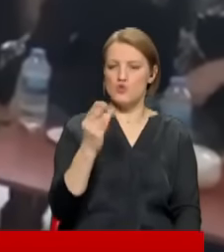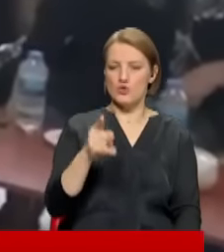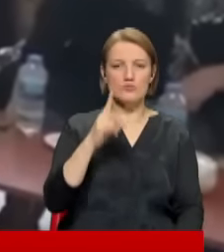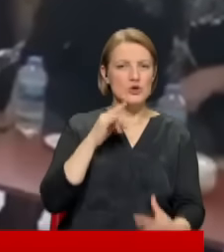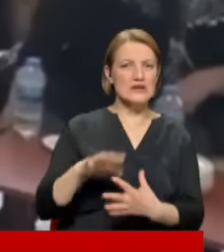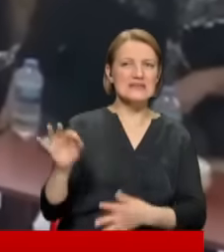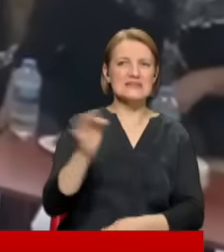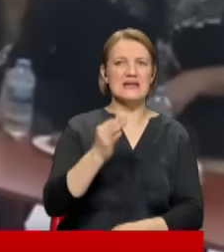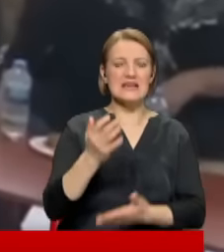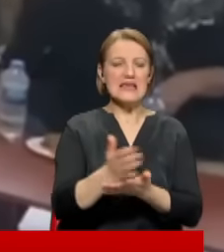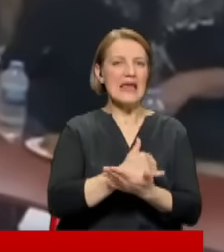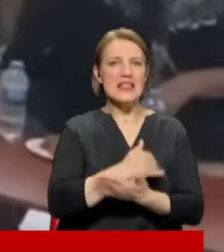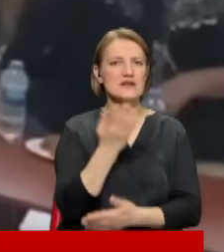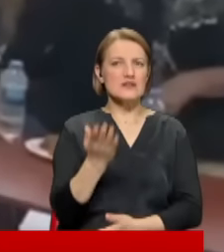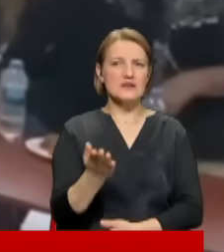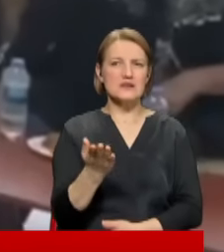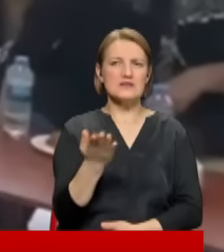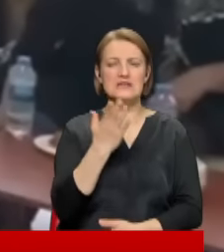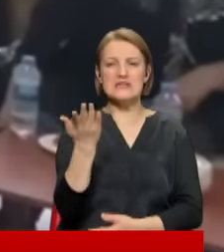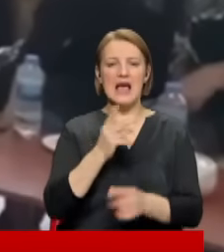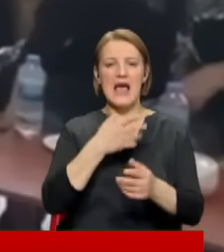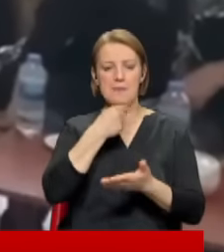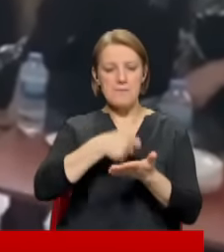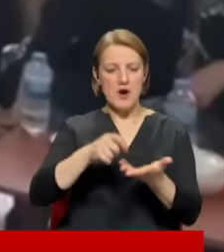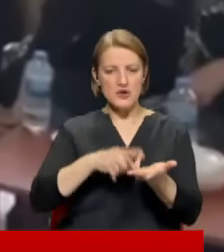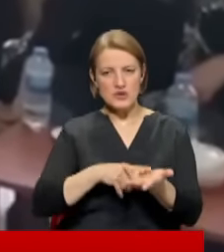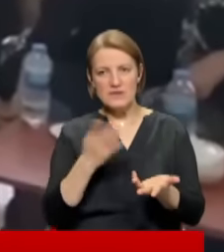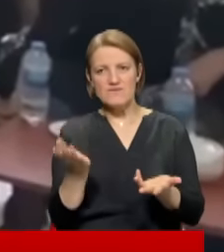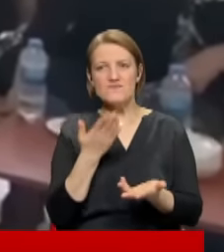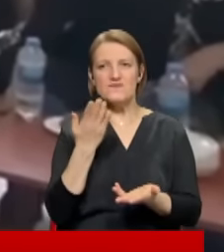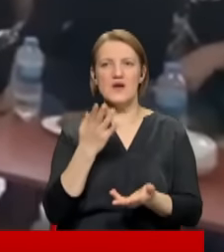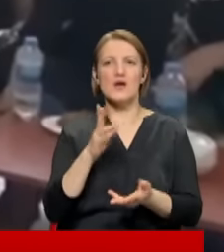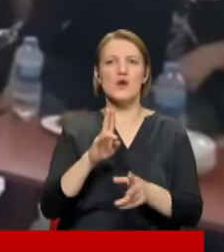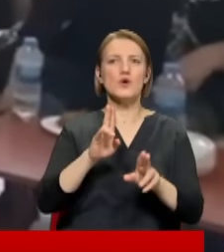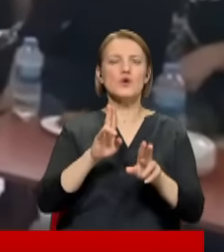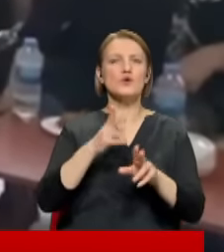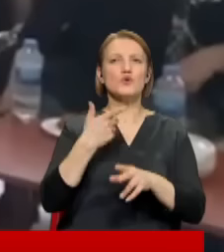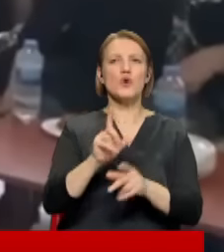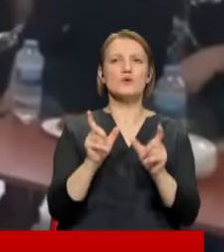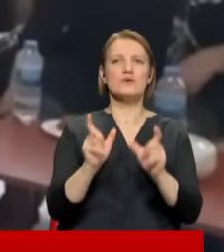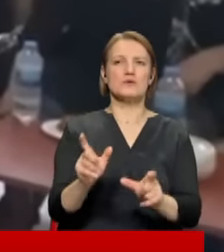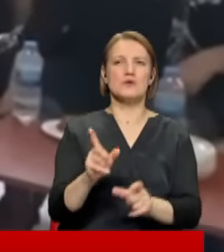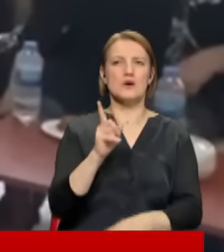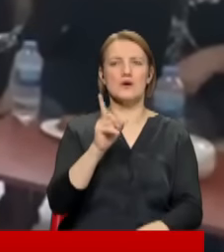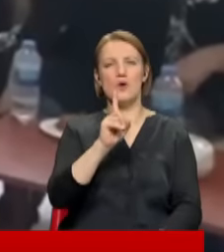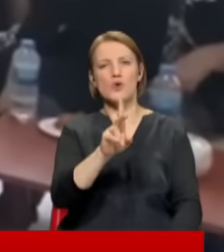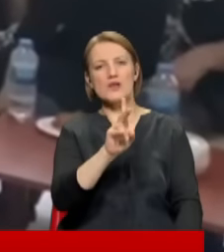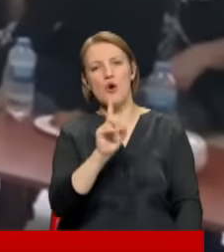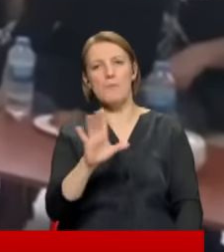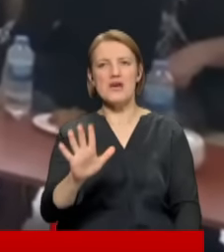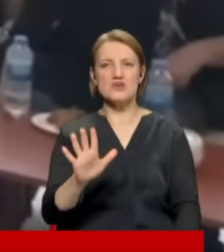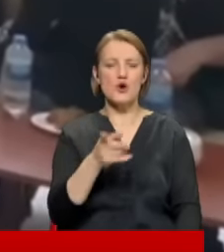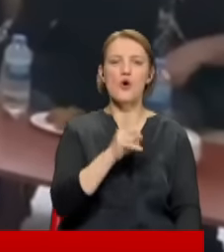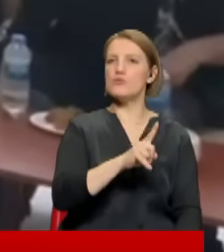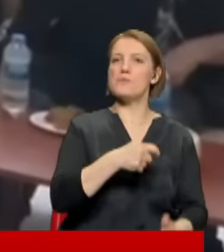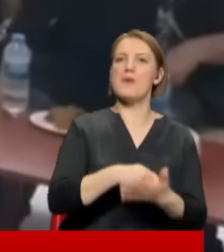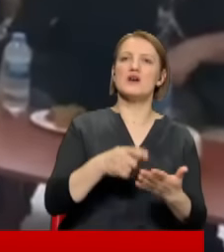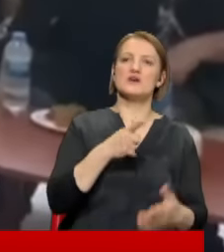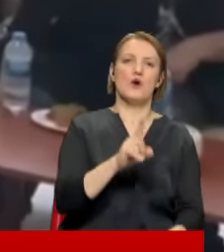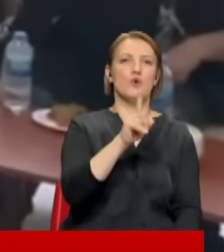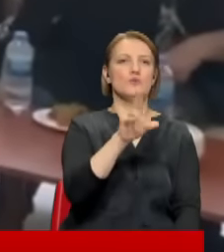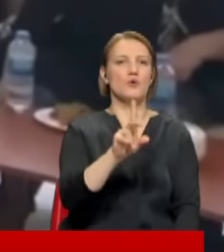bu insanların gelir seviyesi ya emekli maaşıdır veya da köy kurucusudur. Biri ağlıyor 12 ile 15 arası, diğeri